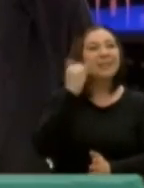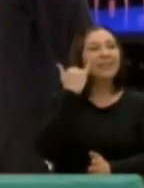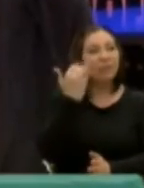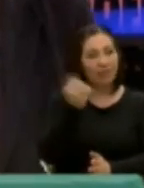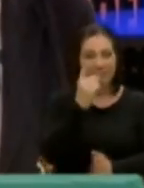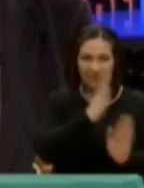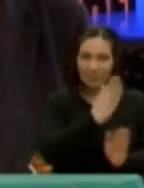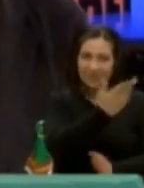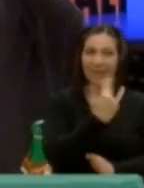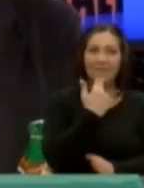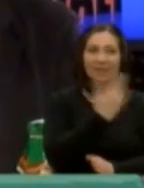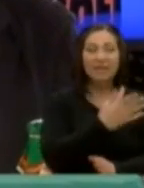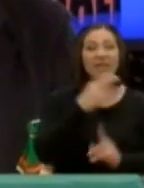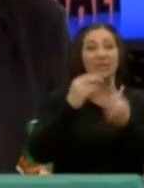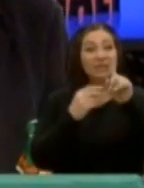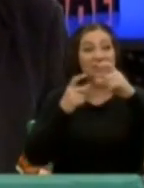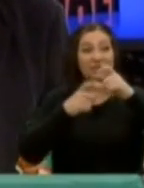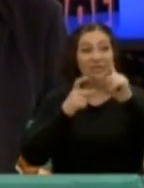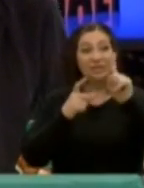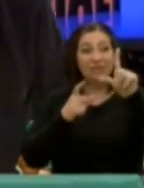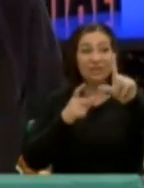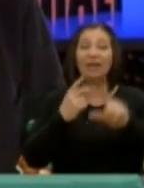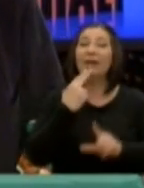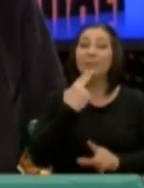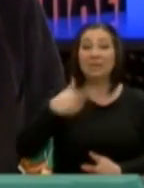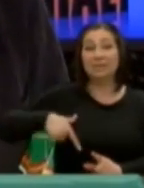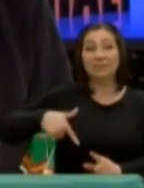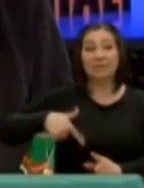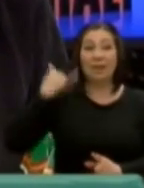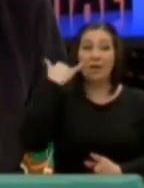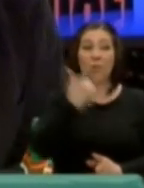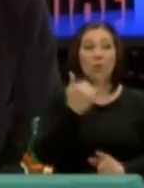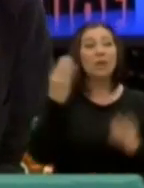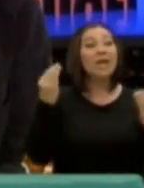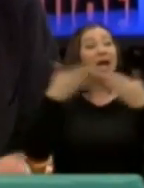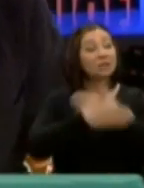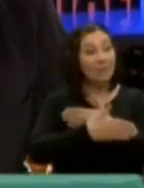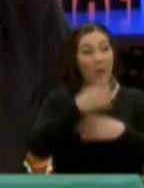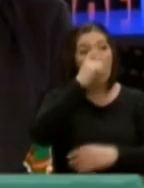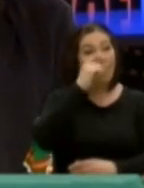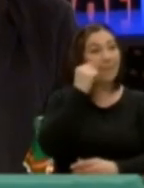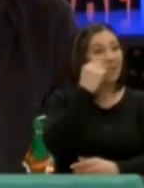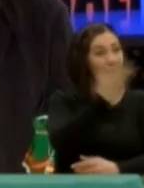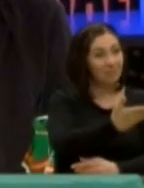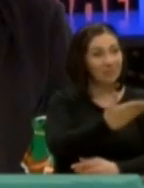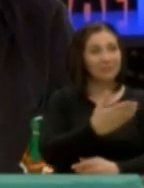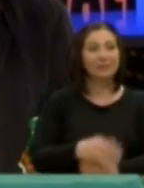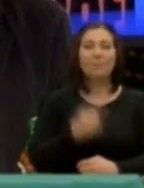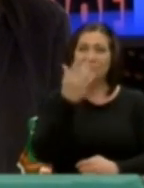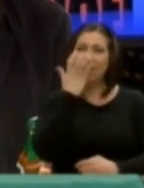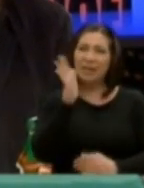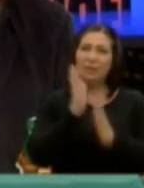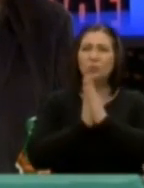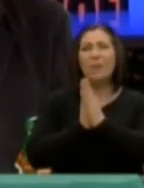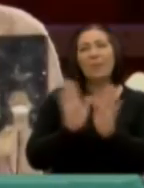alalım ve devam edeceğiz hanımefendiyle. Işıl Kayran İzmir'den arıyor, buyursunlar efendim. İyi akşamlar Okan Bey. Buyurunuz, sizi dinliyoruz. Şimdi, biraz beklettik,